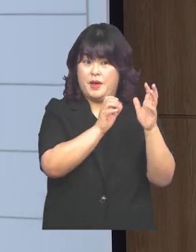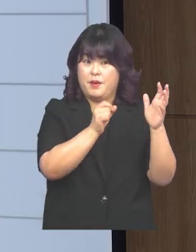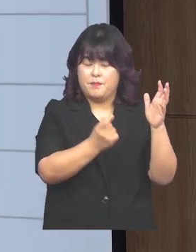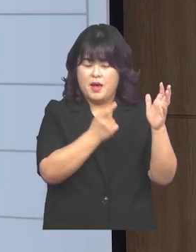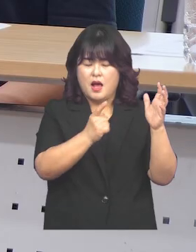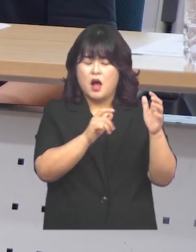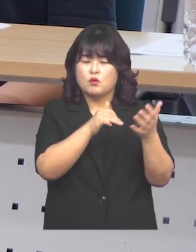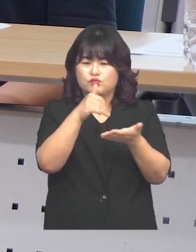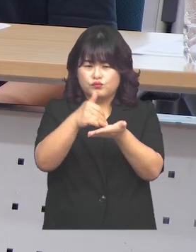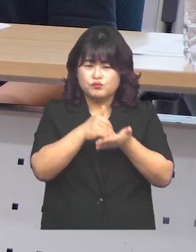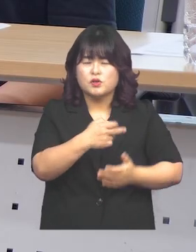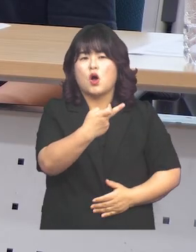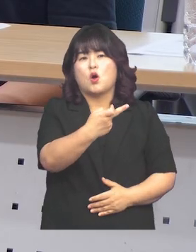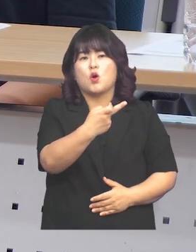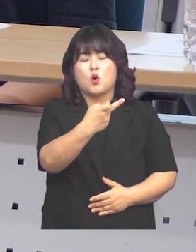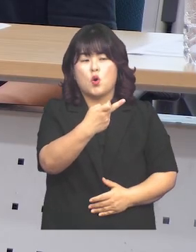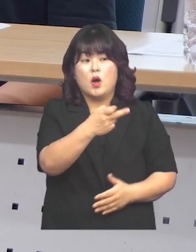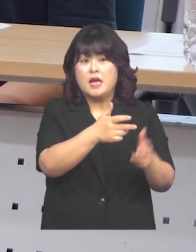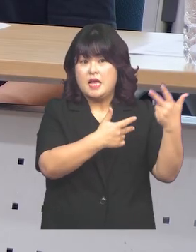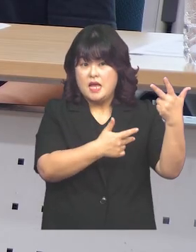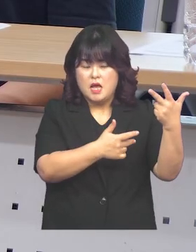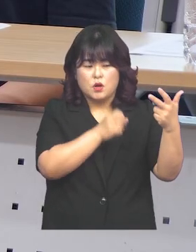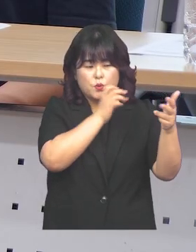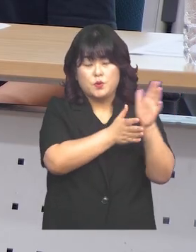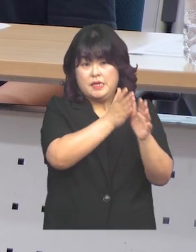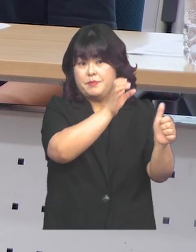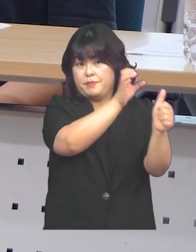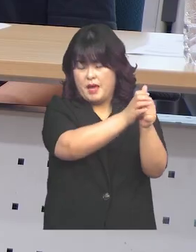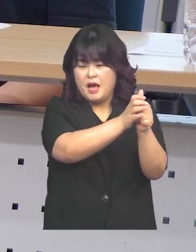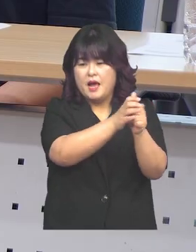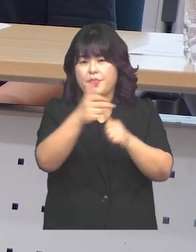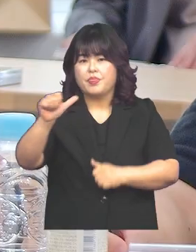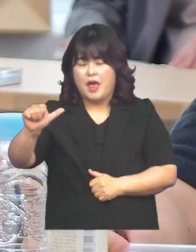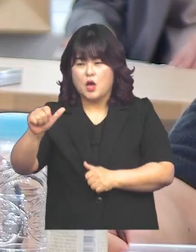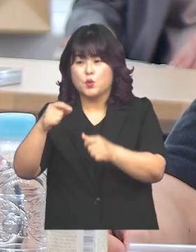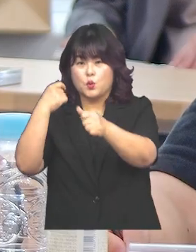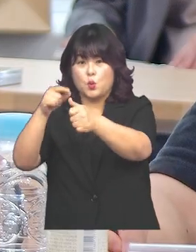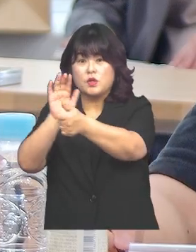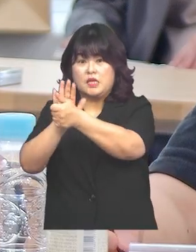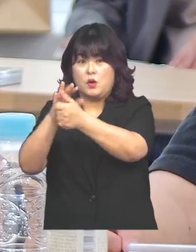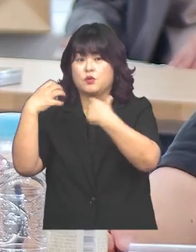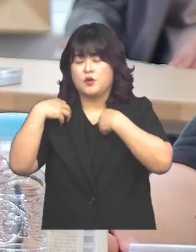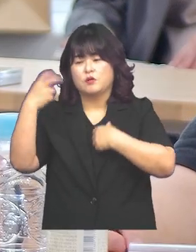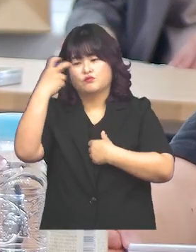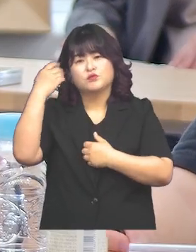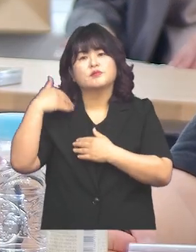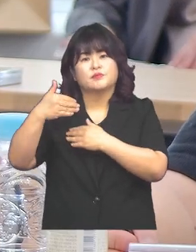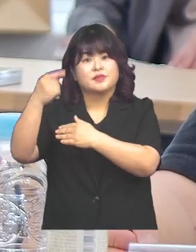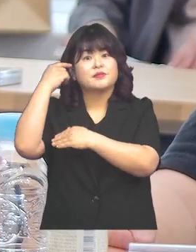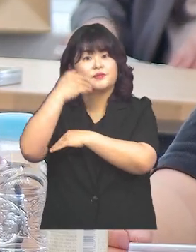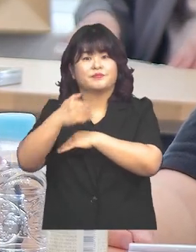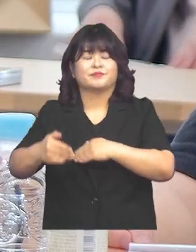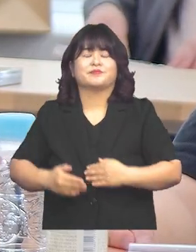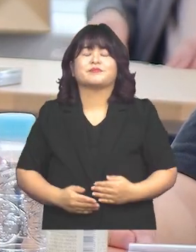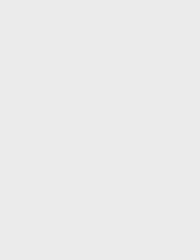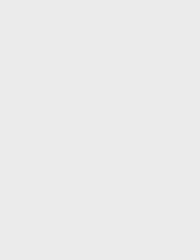간담회에서 나온 12건의 건의사항 중 7건은 시가, 5건은 교육지원청이 검토하게 됩니다.